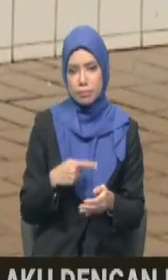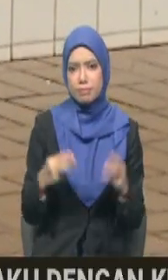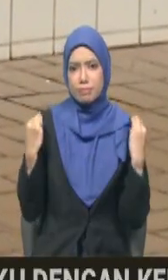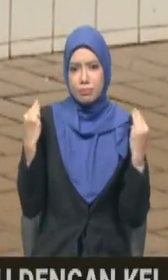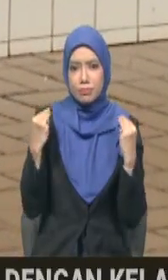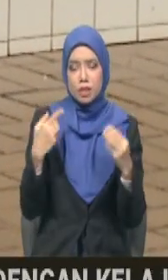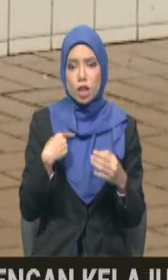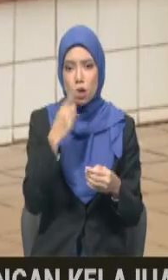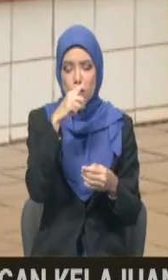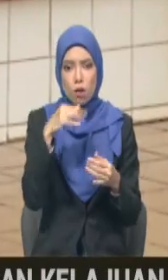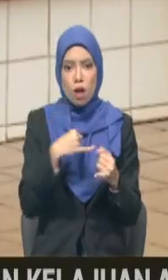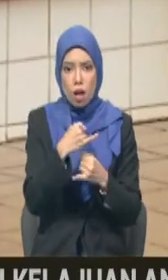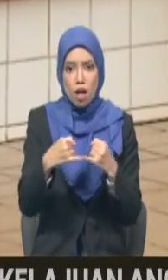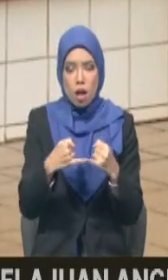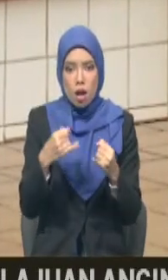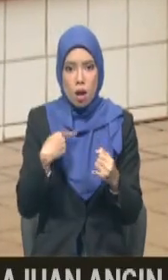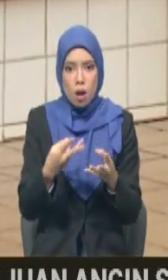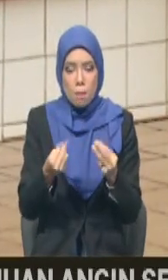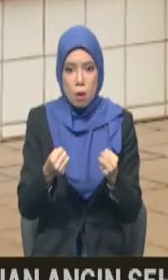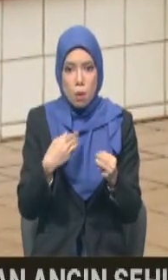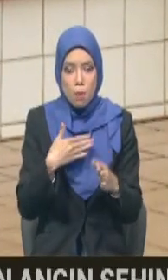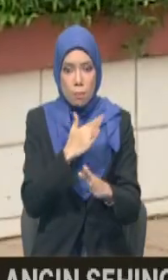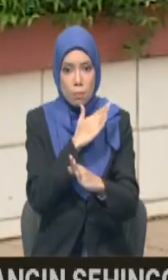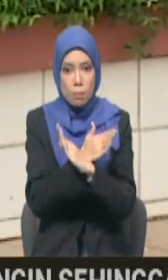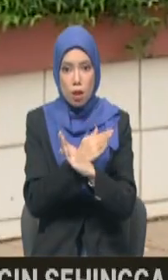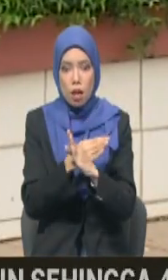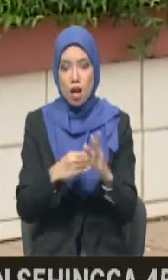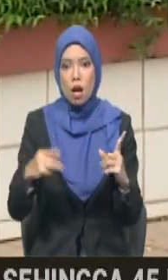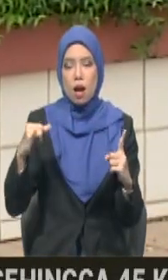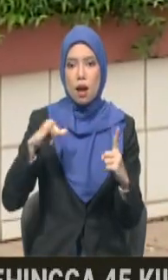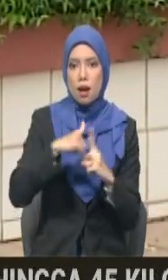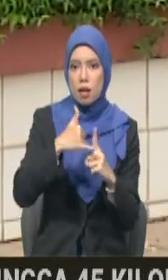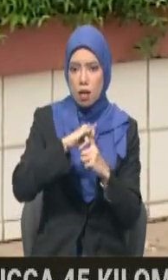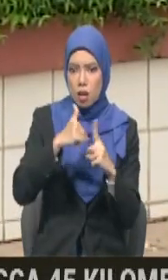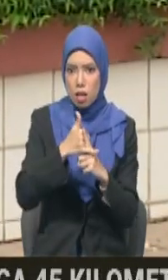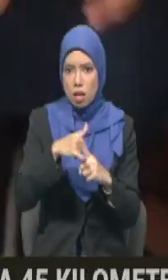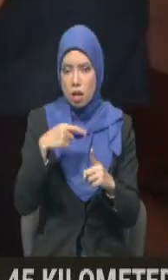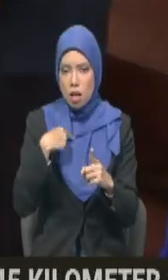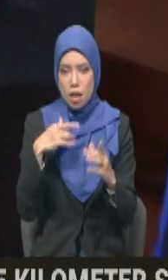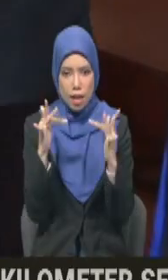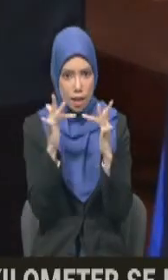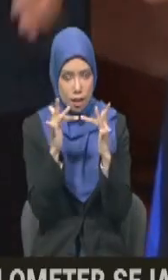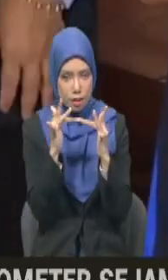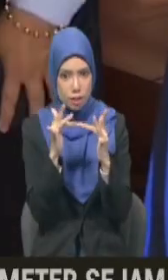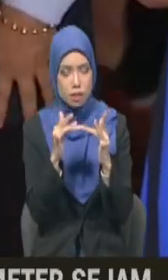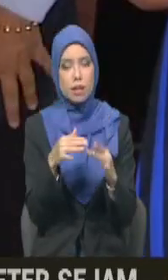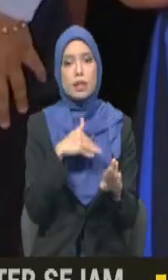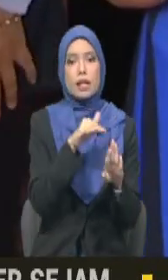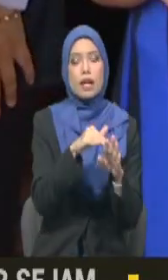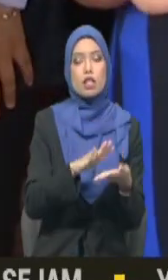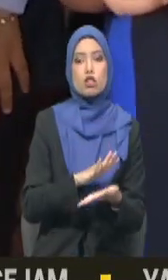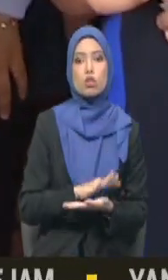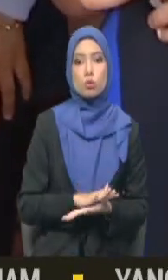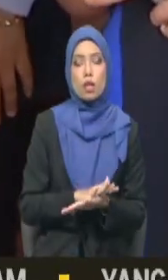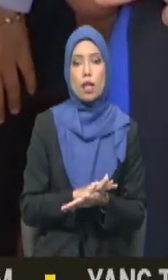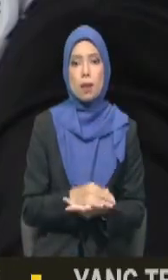antarabangsa menentang keganasan dan Buli di sekolah termasuk Buli sebba UNESCO program anjuran Kementerian